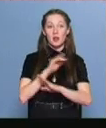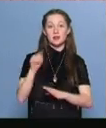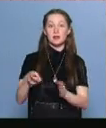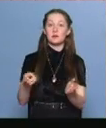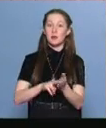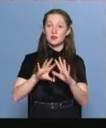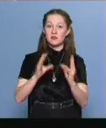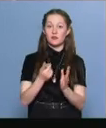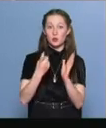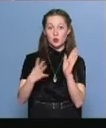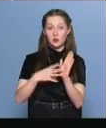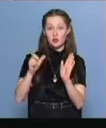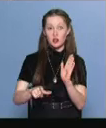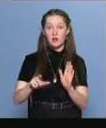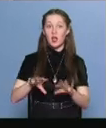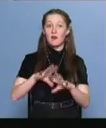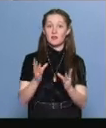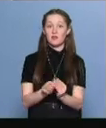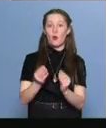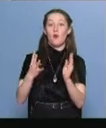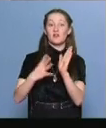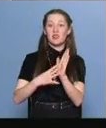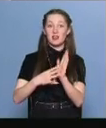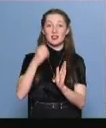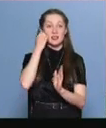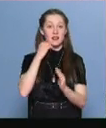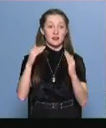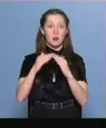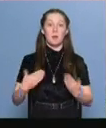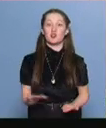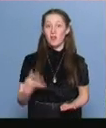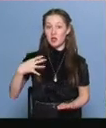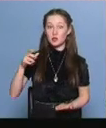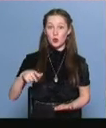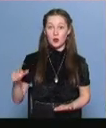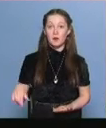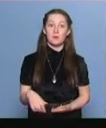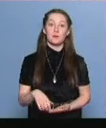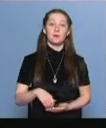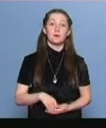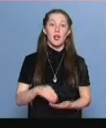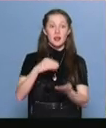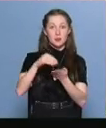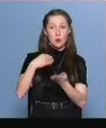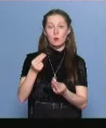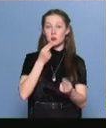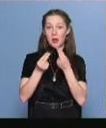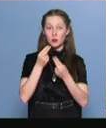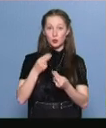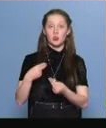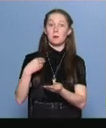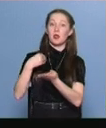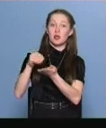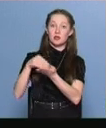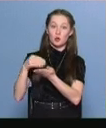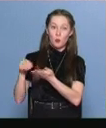109 человек. Фактически в 9 аварийных домах проживает 40. То есть закупаетесь продуктами перед тем, все как... из города. Вот перед тем, как